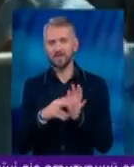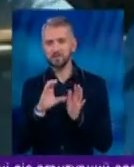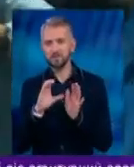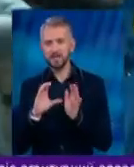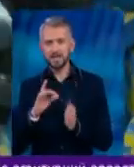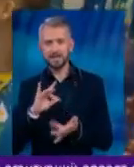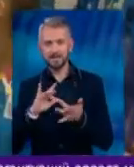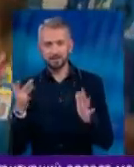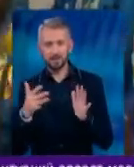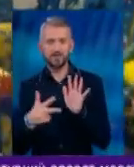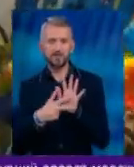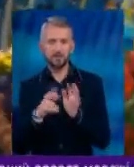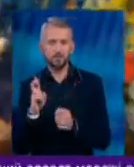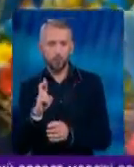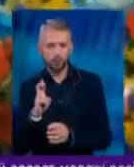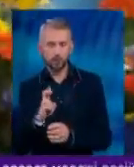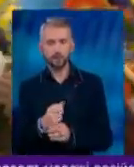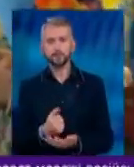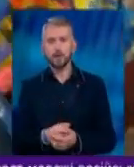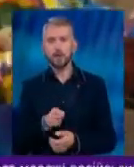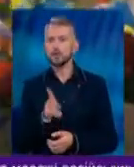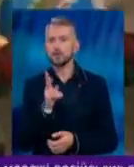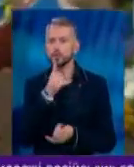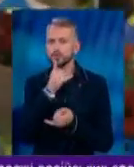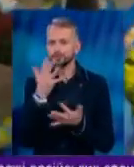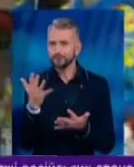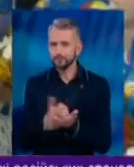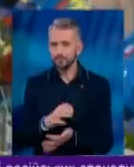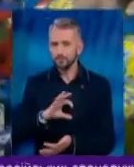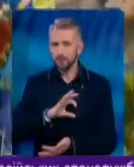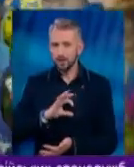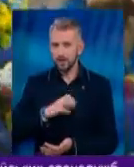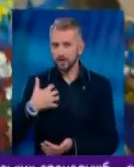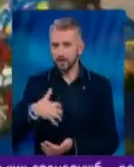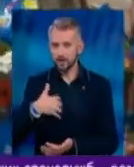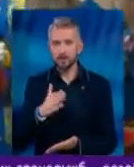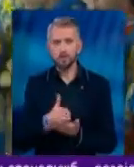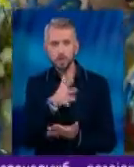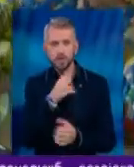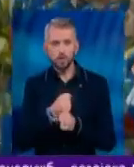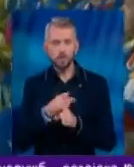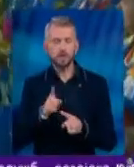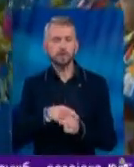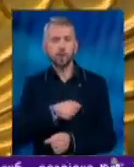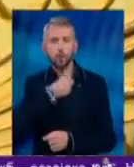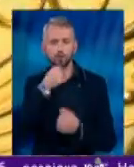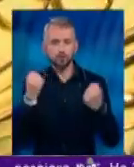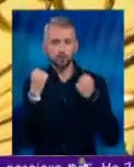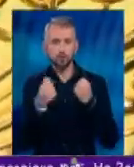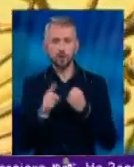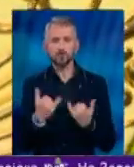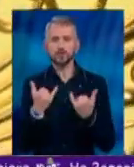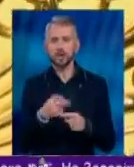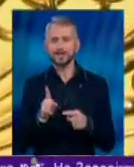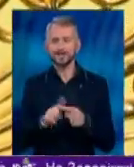бронзових – у 13 видах спорту. А ті, кому не судилося зійти на п'єдестал в Аргентині, мають час зробити це у дорослому спорті. Адже зараз